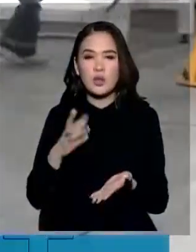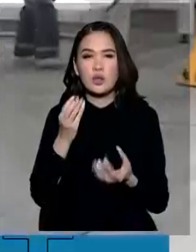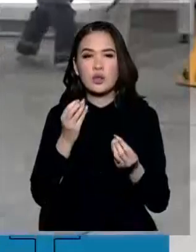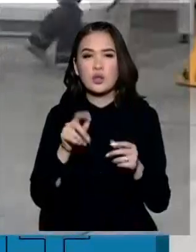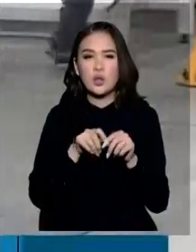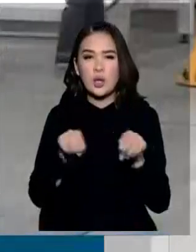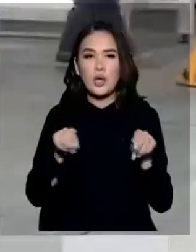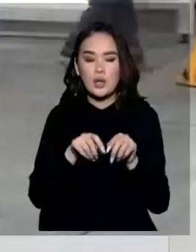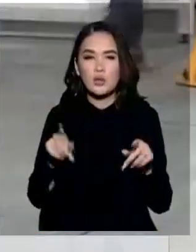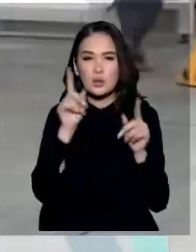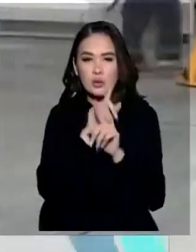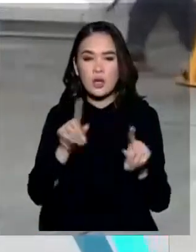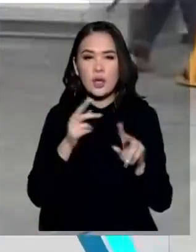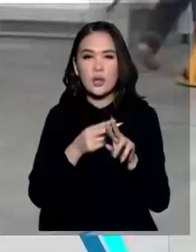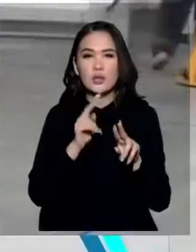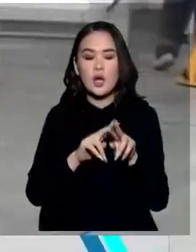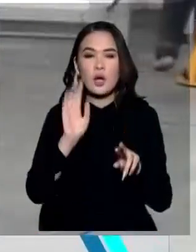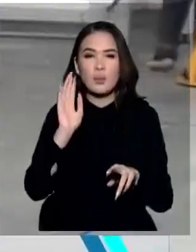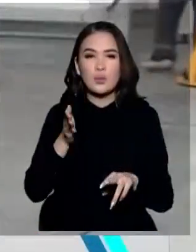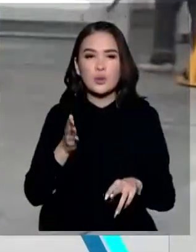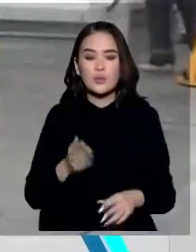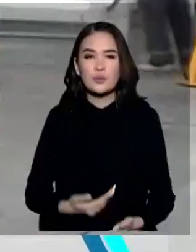шығару мерзімен ерекшеленеді, көлеммен ерекшеленеді.